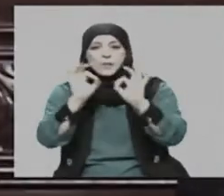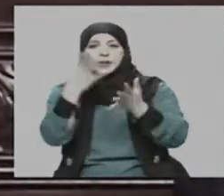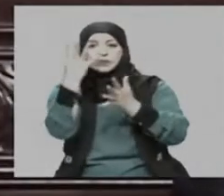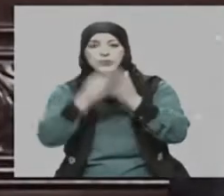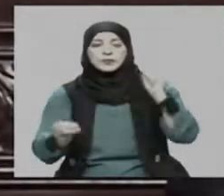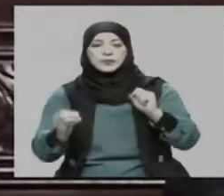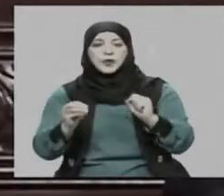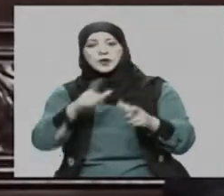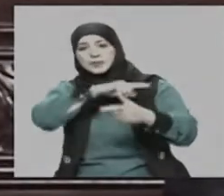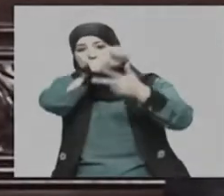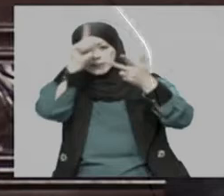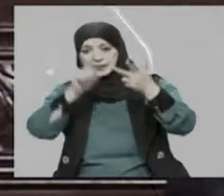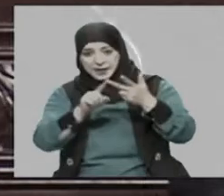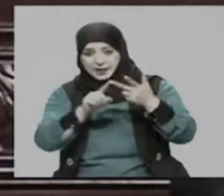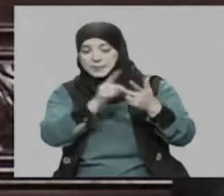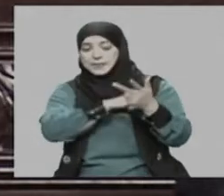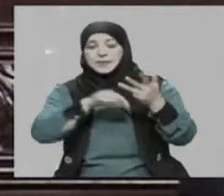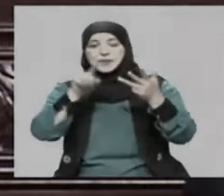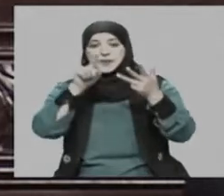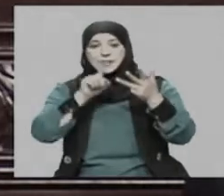هذه هي الحاجة الثالثة.